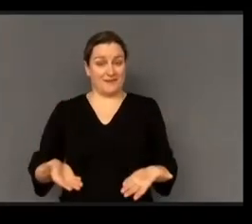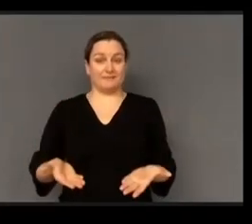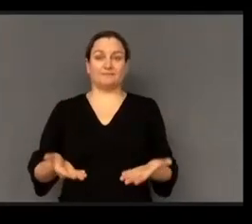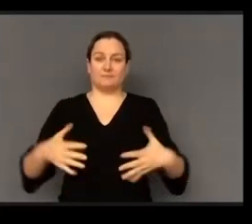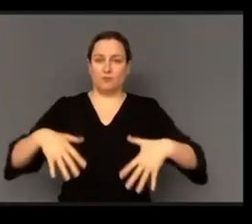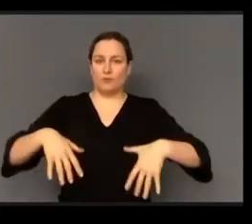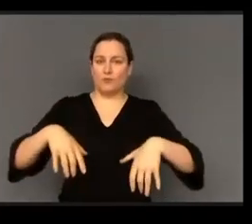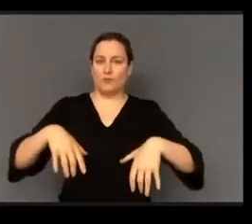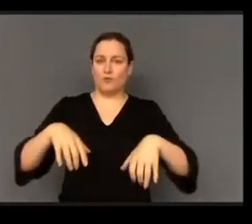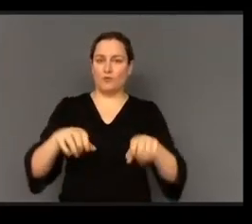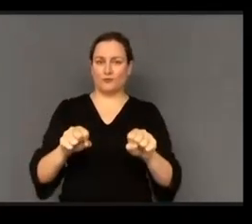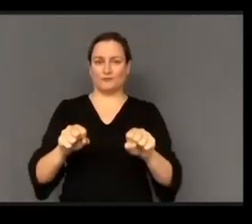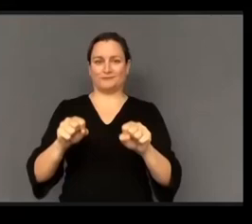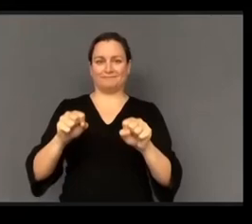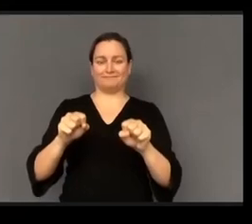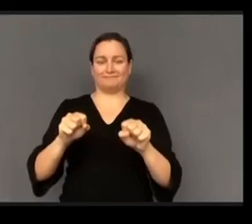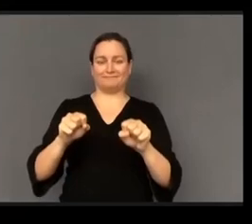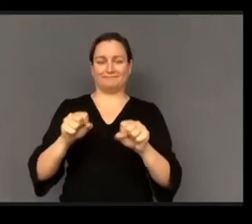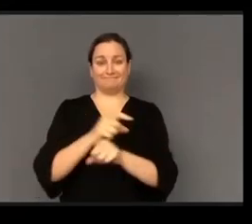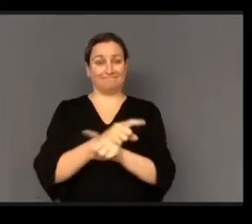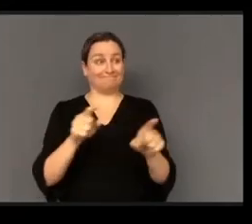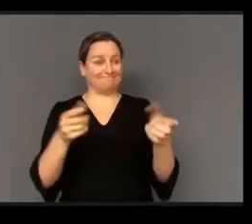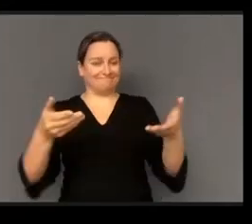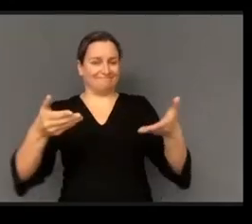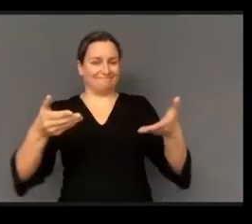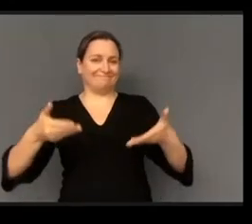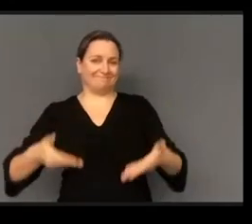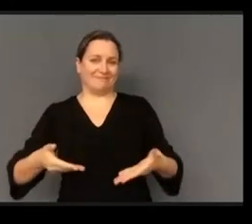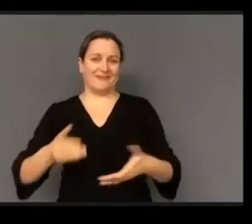次作为 IGF 的东道主呢，